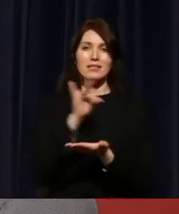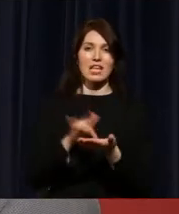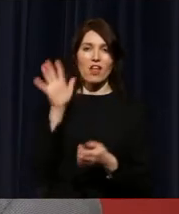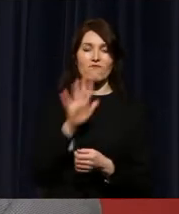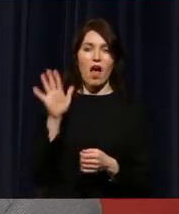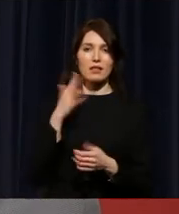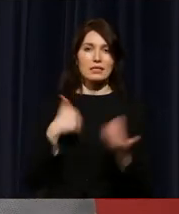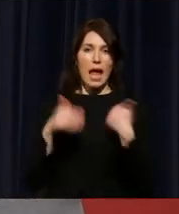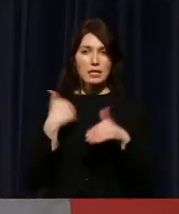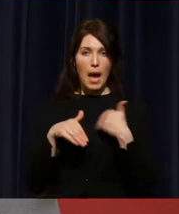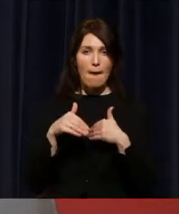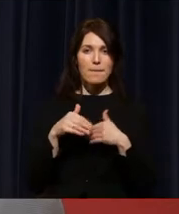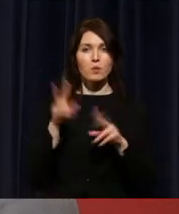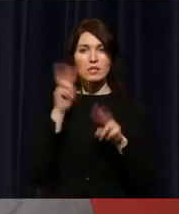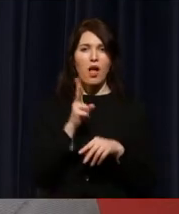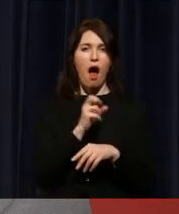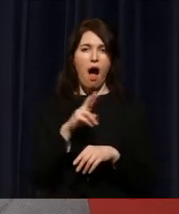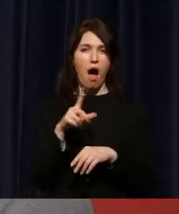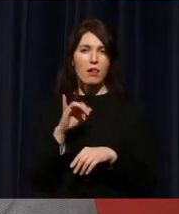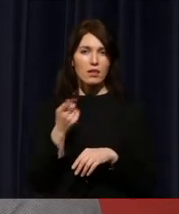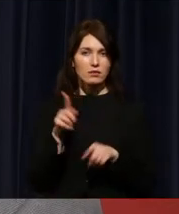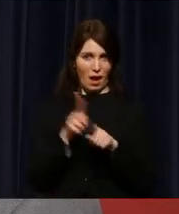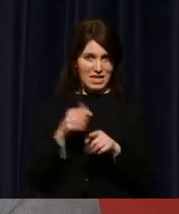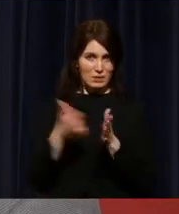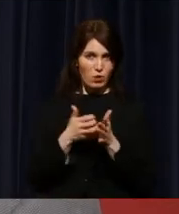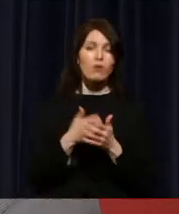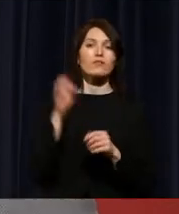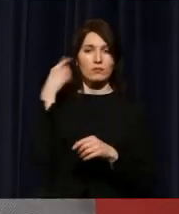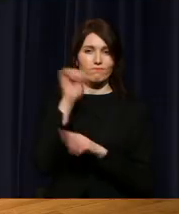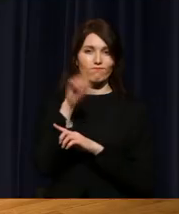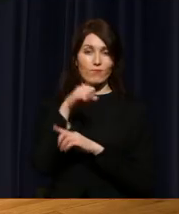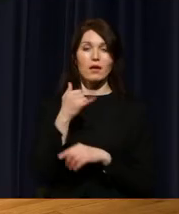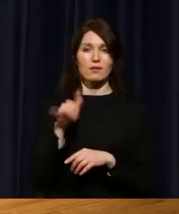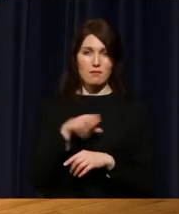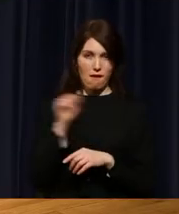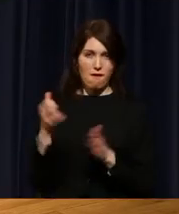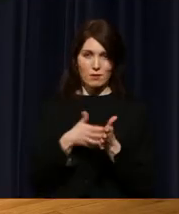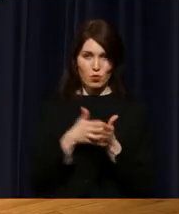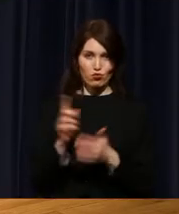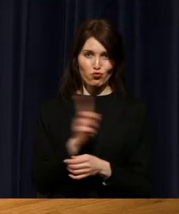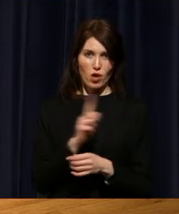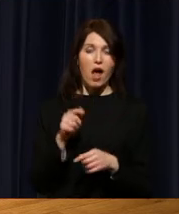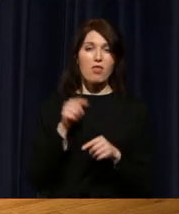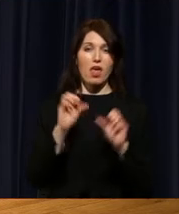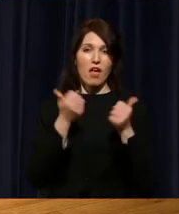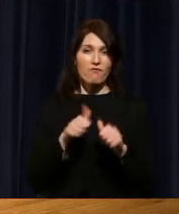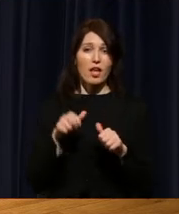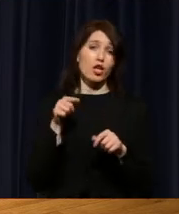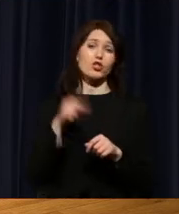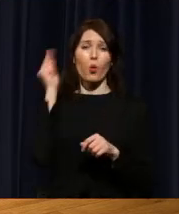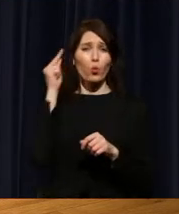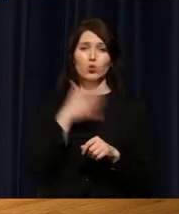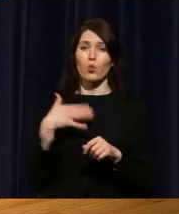centralizēto eksāmenu. Es nezinu, vai Kārls ir izmantojis arī, jā, Kārls arī māja. Un tādā veidā mēs šie kursi